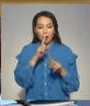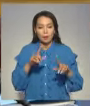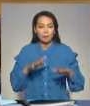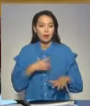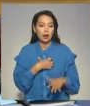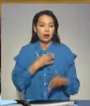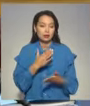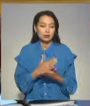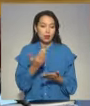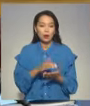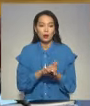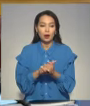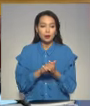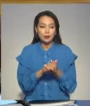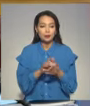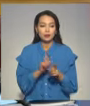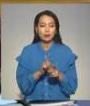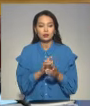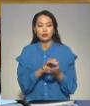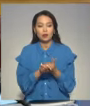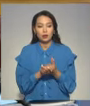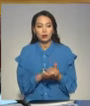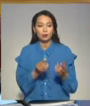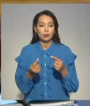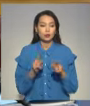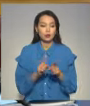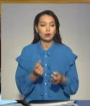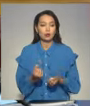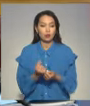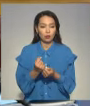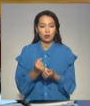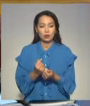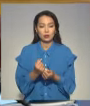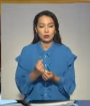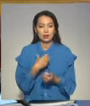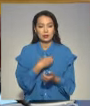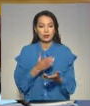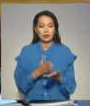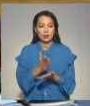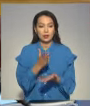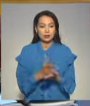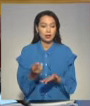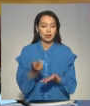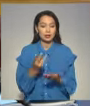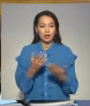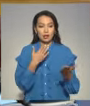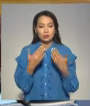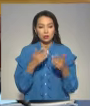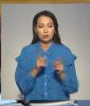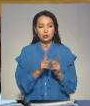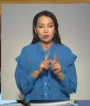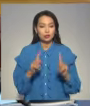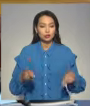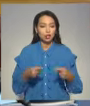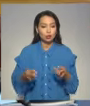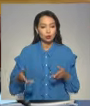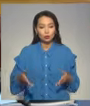мызғымас достыққа және өзара қолдауға негізделген. Екі жақты қарым-қатынасты жандандыру